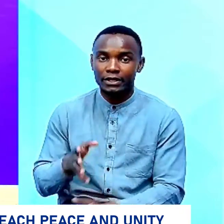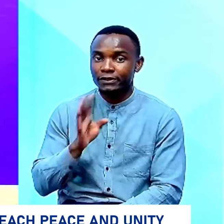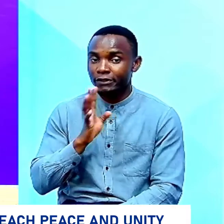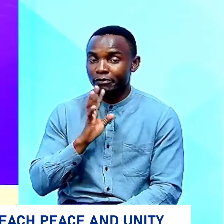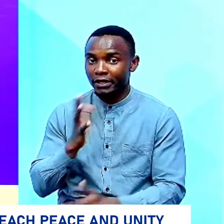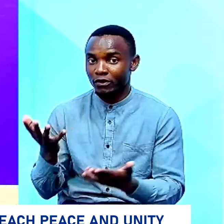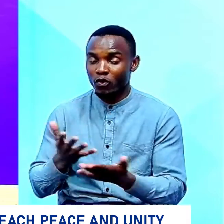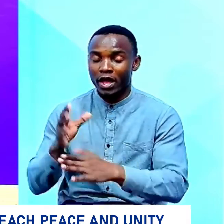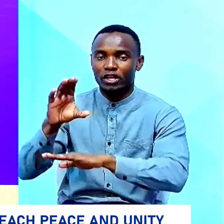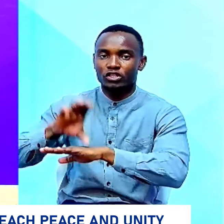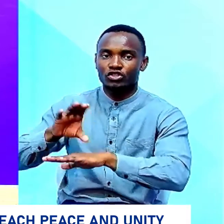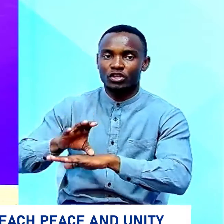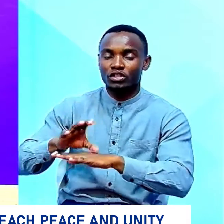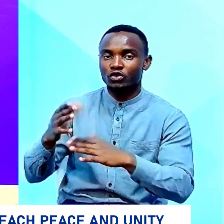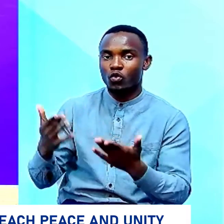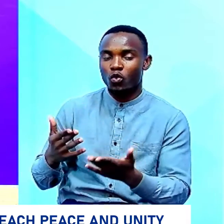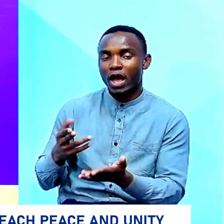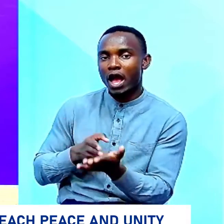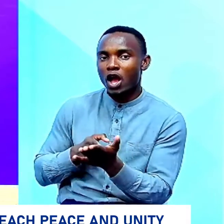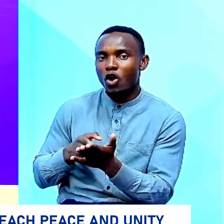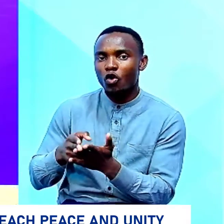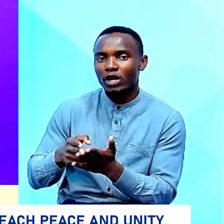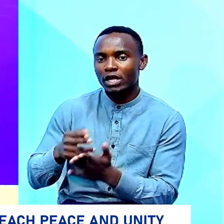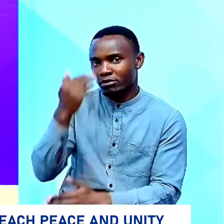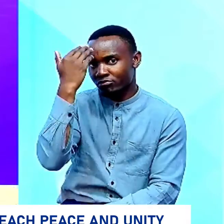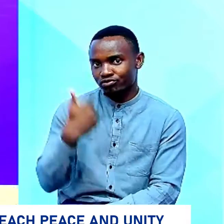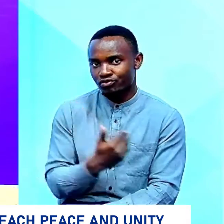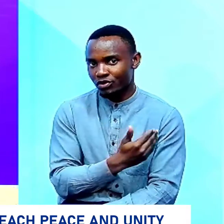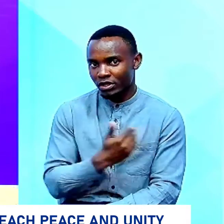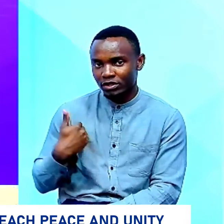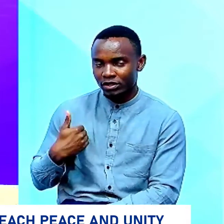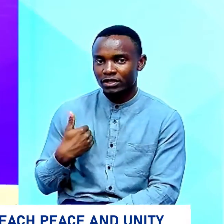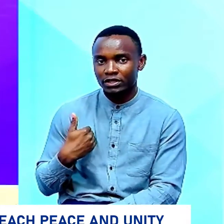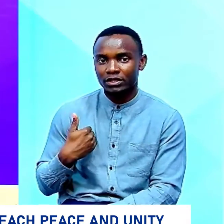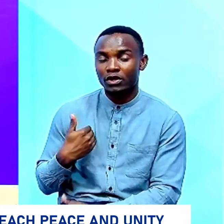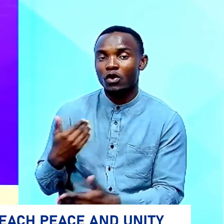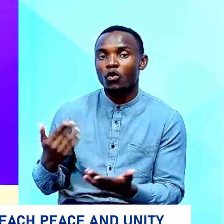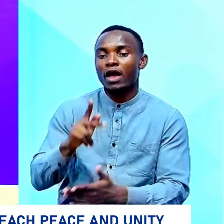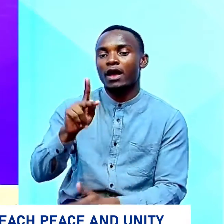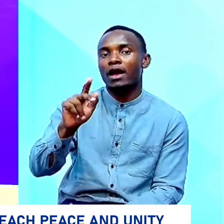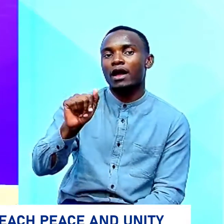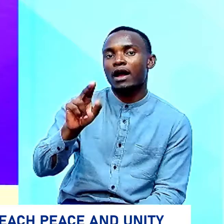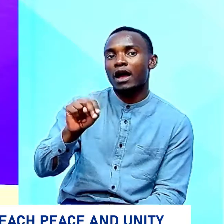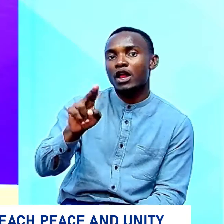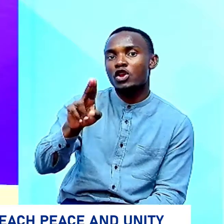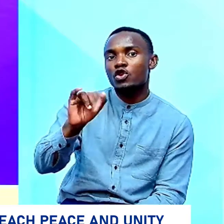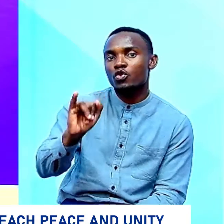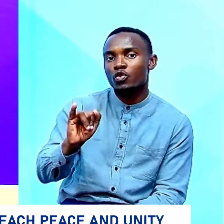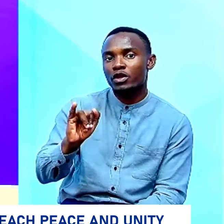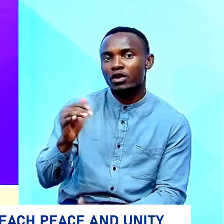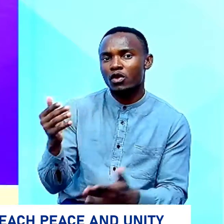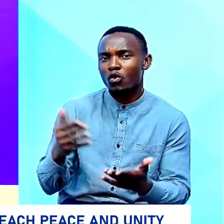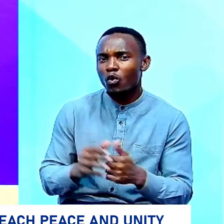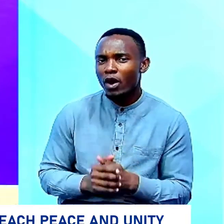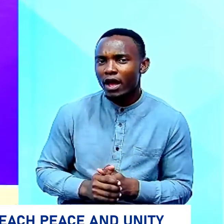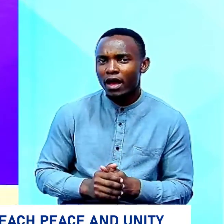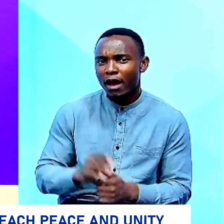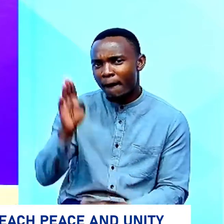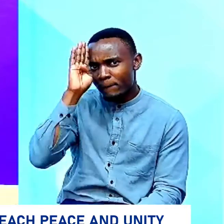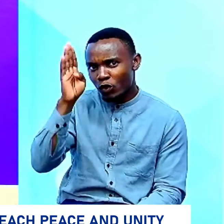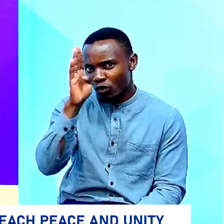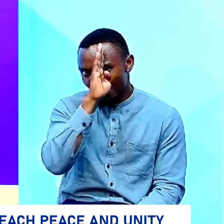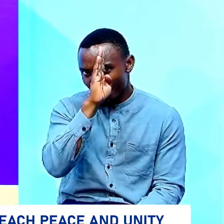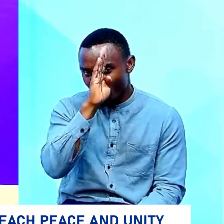at Holy Trinity Cathedral in Kandui constituency, that's Bungoma County. They even